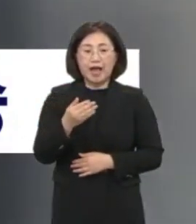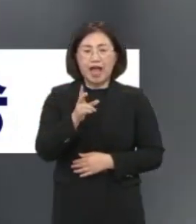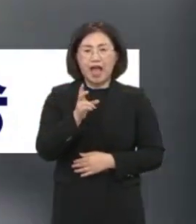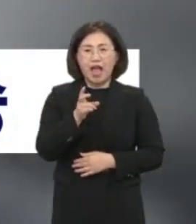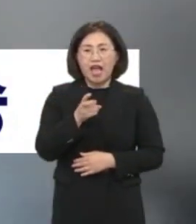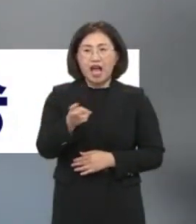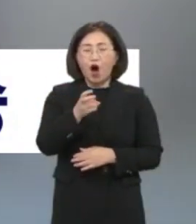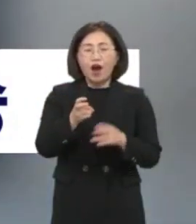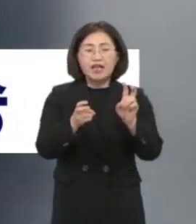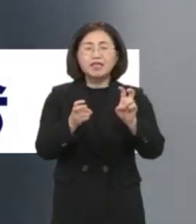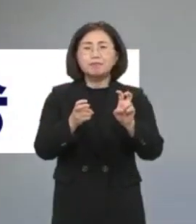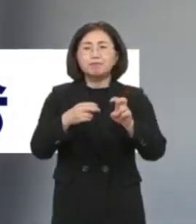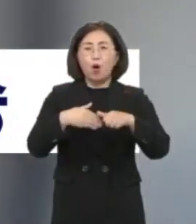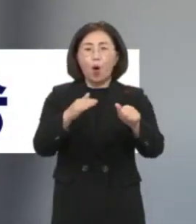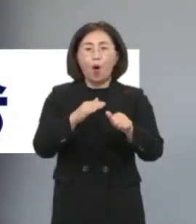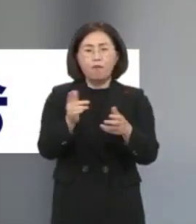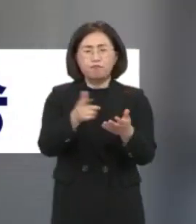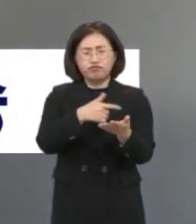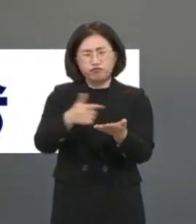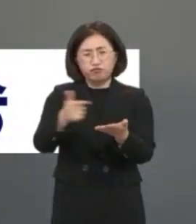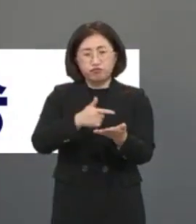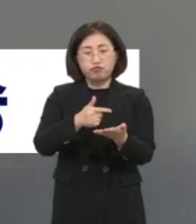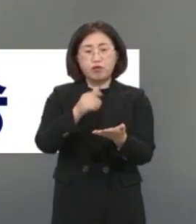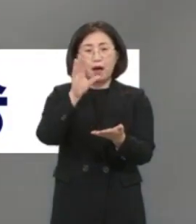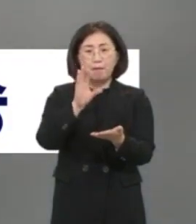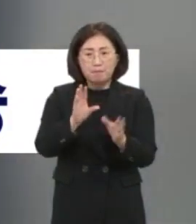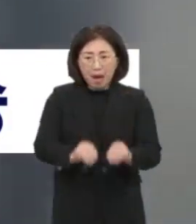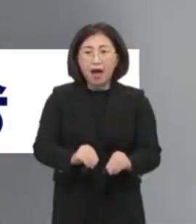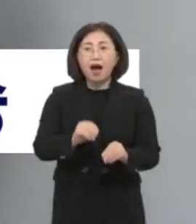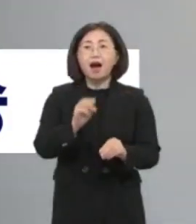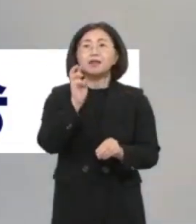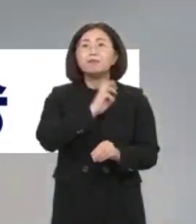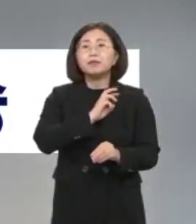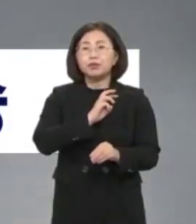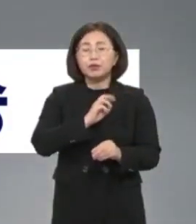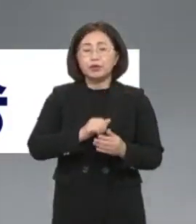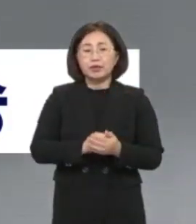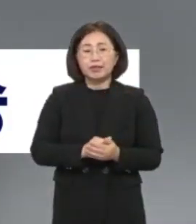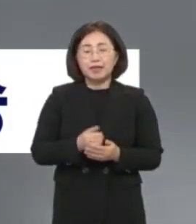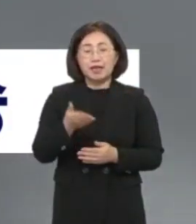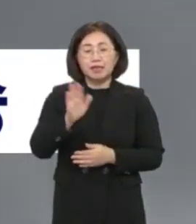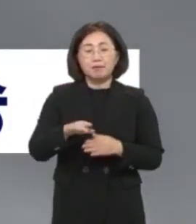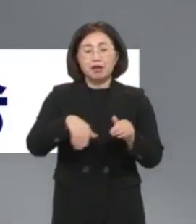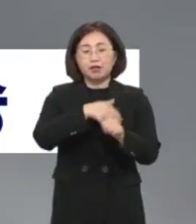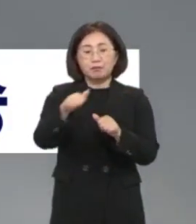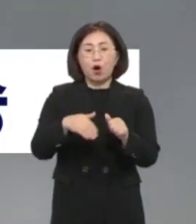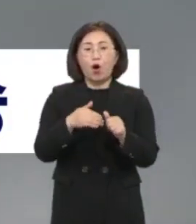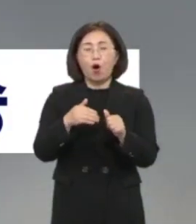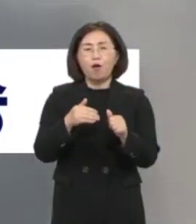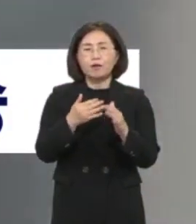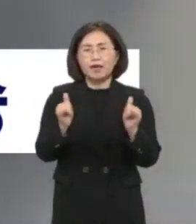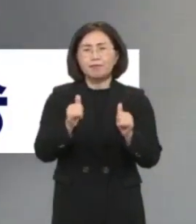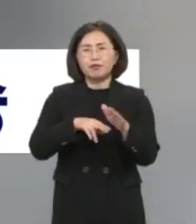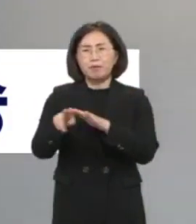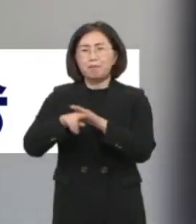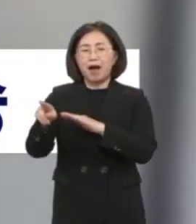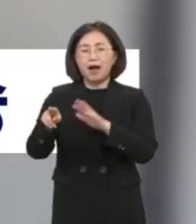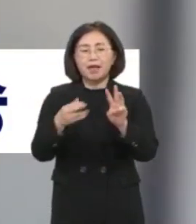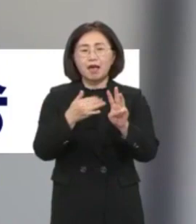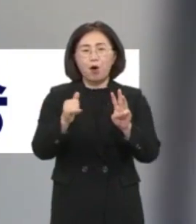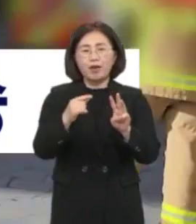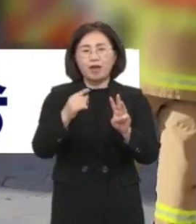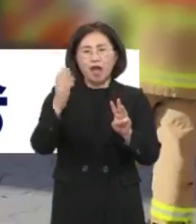20여 대를 동원해 30여 분 만에 불길은 잡았지만 인근 주민 수십여 명이 대피하고 이 가운데 3명이 연기를 마셔